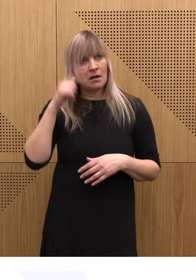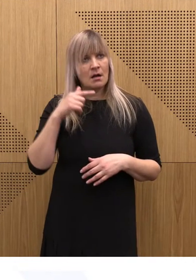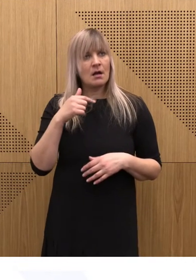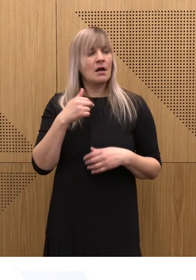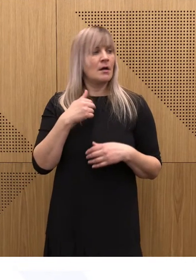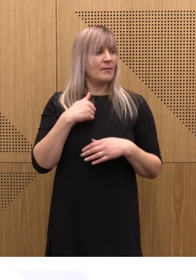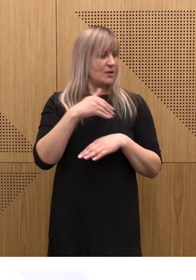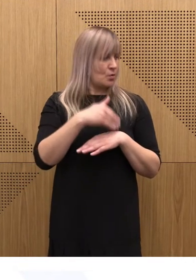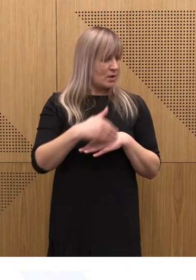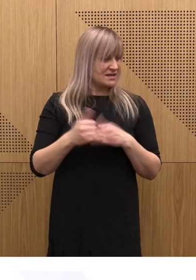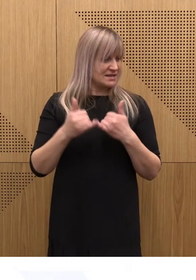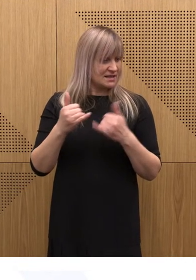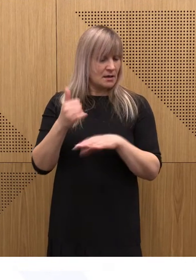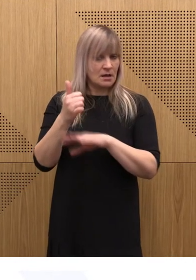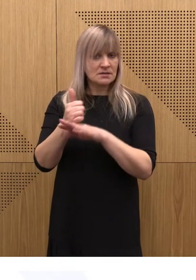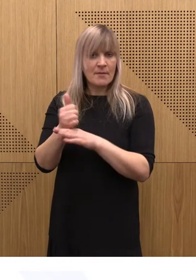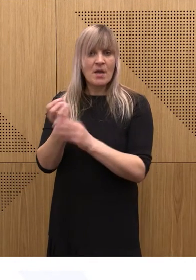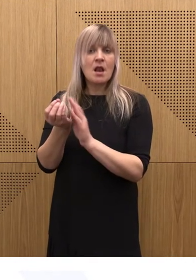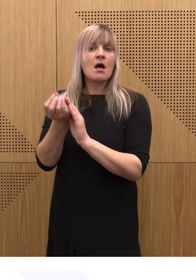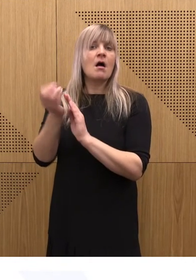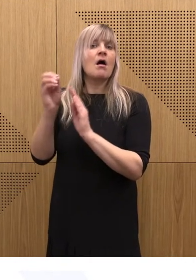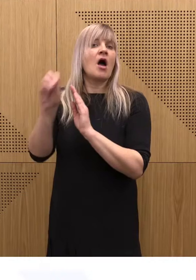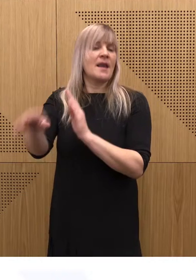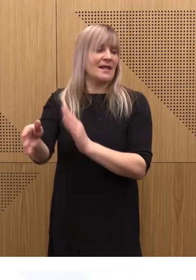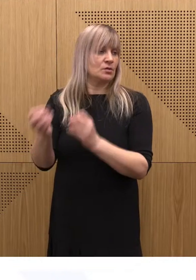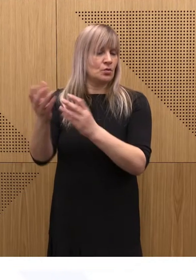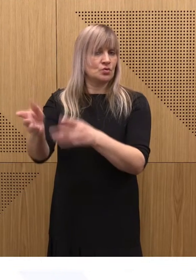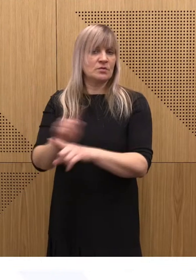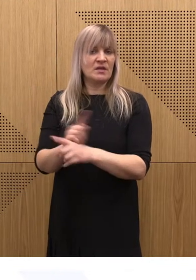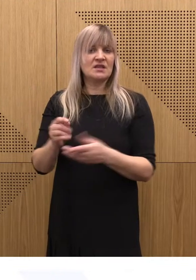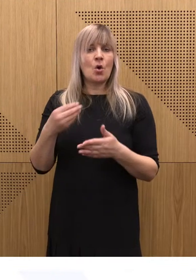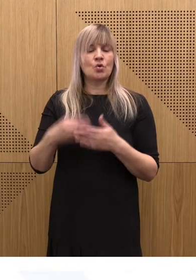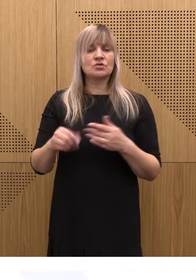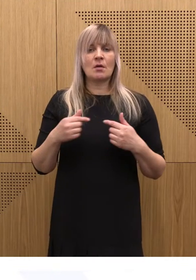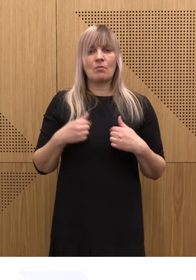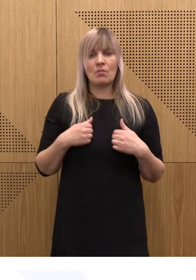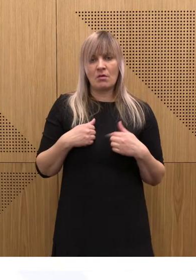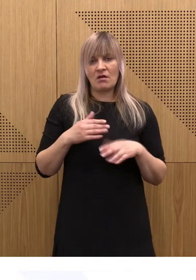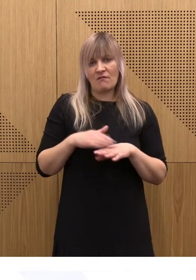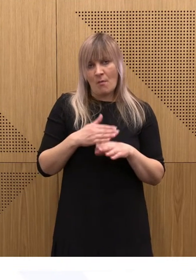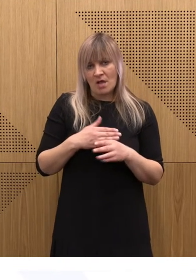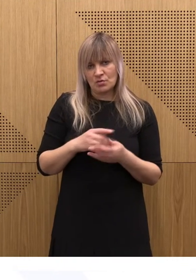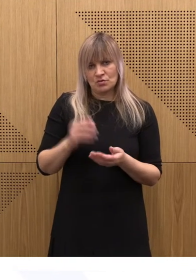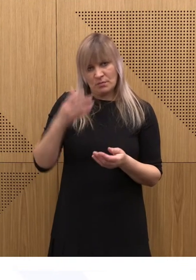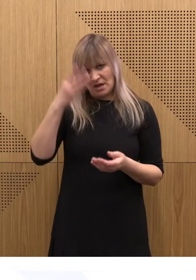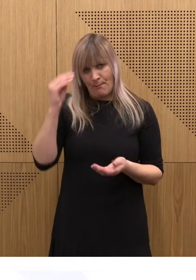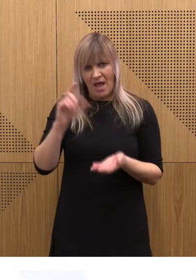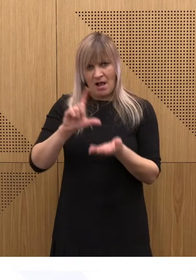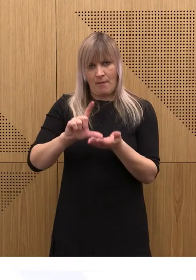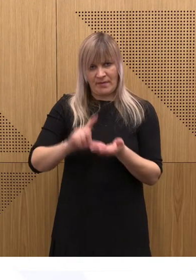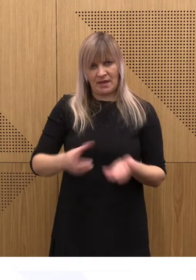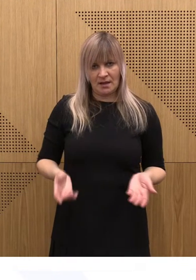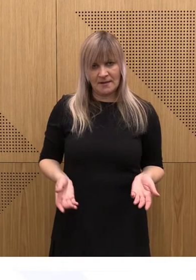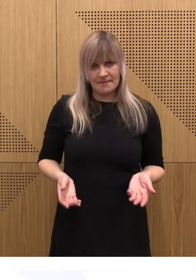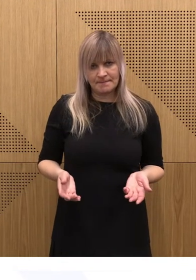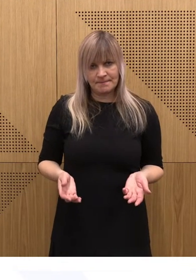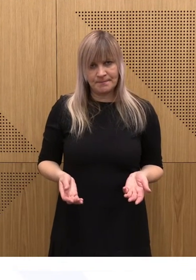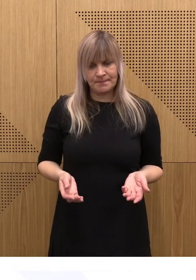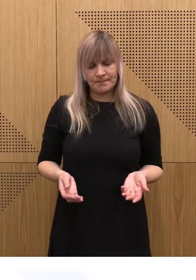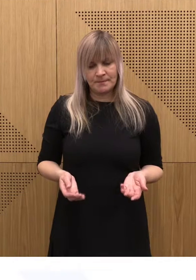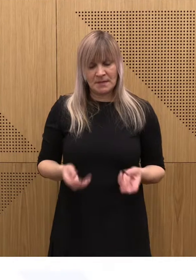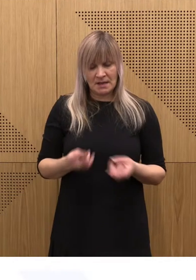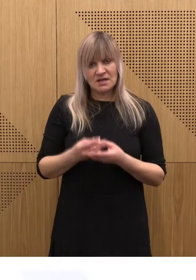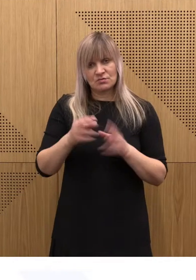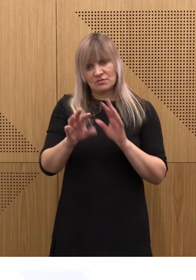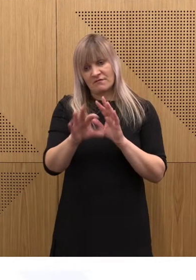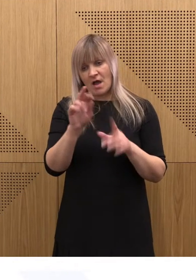on tehtud kellelegi näiteks toidupanka annetus, kui et ta on ostetud portsjonist backupik. Ehk need on need valikud, need on mõttekohad meie